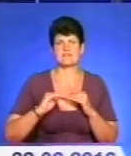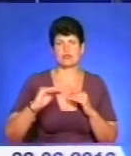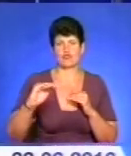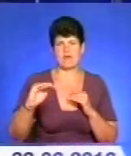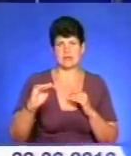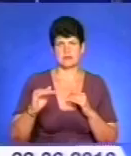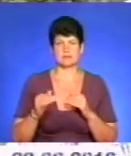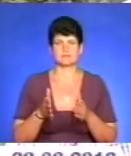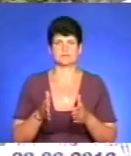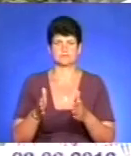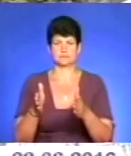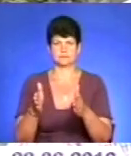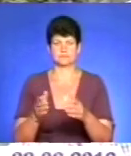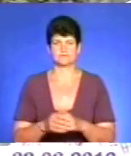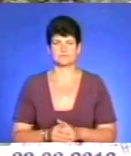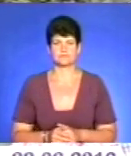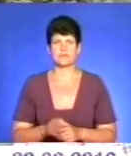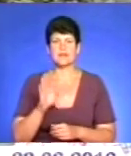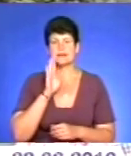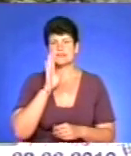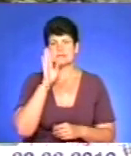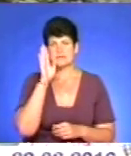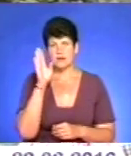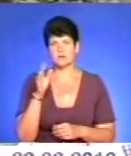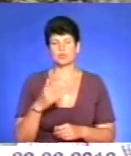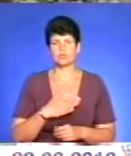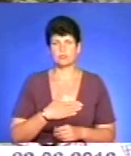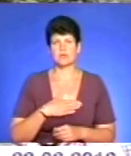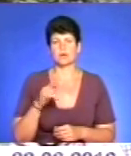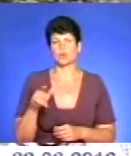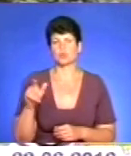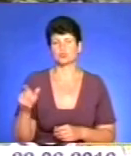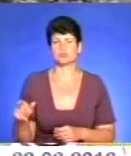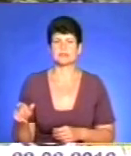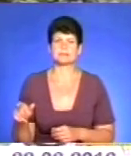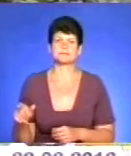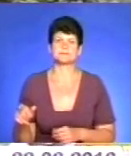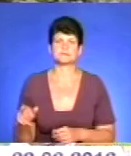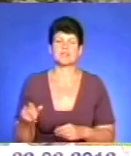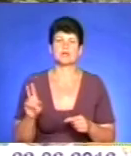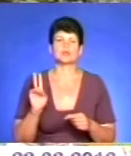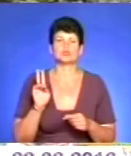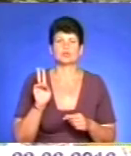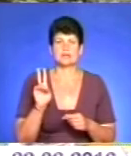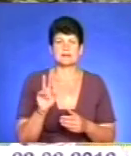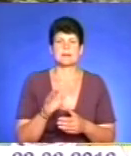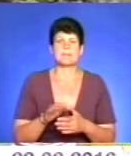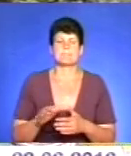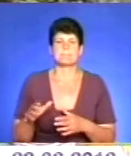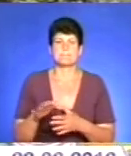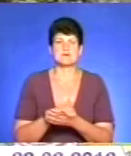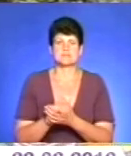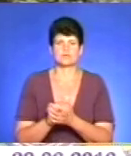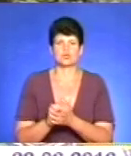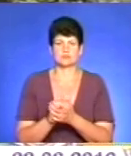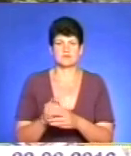частини. Зранку ми людей із Тролейбусної і з масиву Дружбу і вивеземо